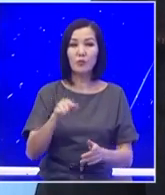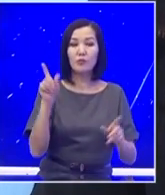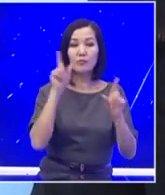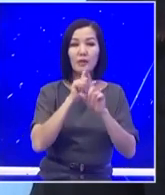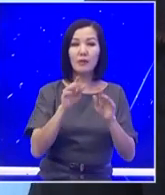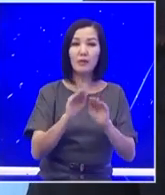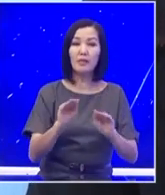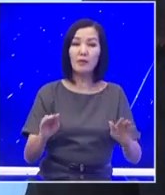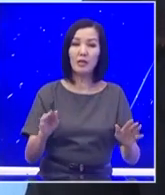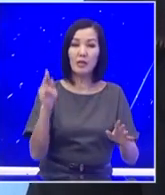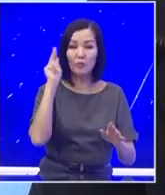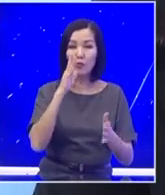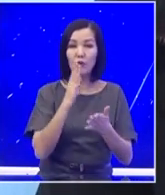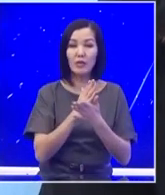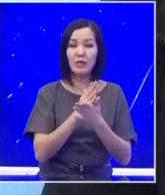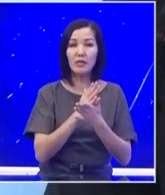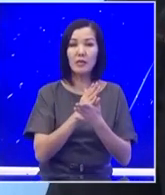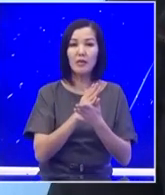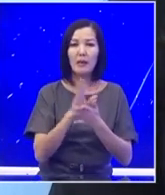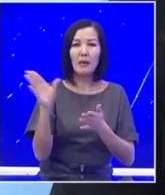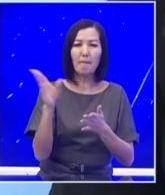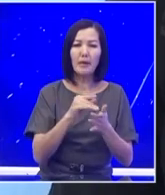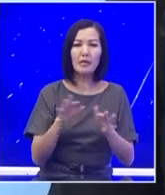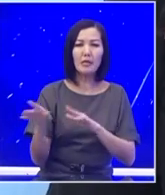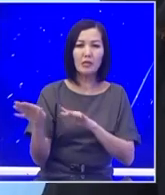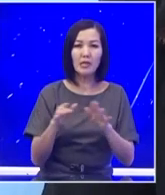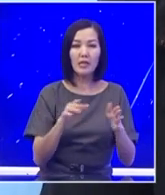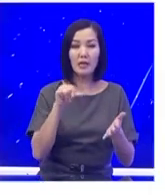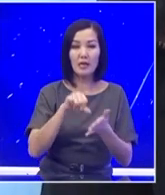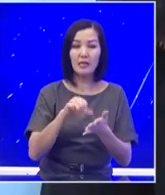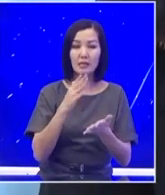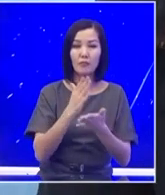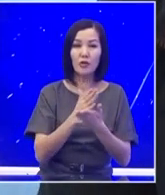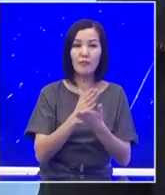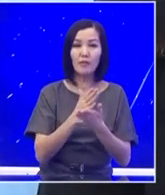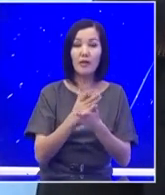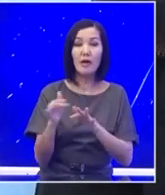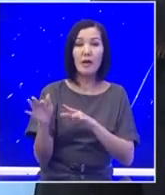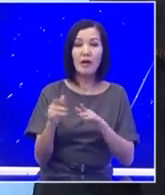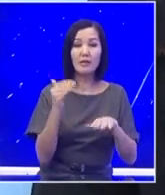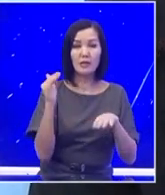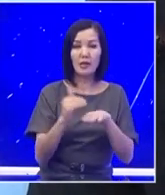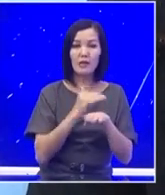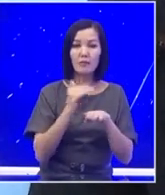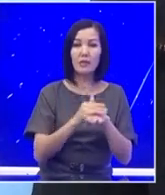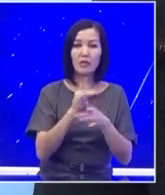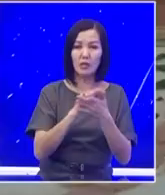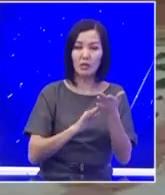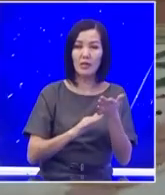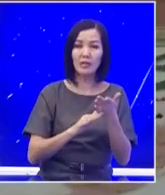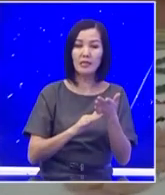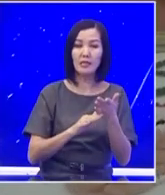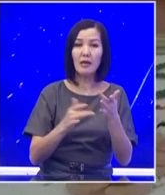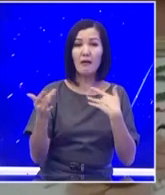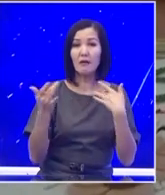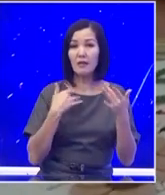мектепте мен сондай барлық шараларға қатысып тұрамын. Акция өтіп тұрады, благотворительный. Балалар